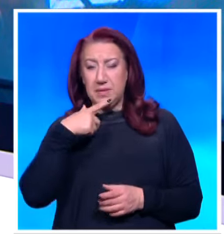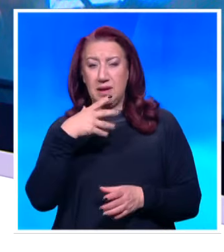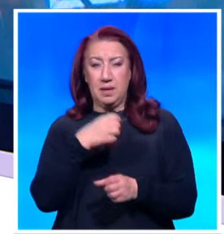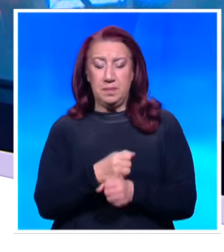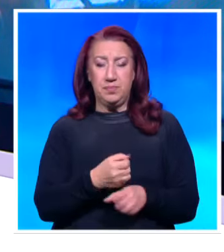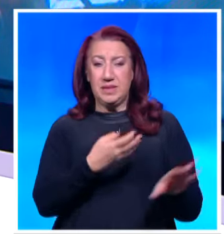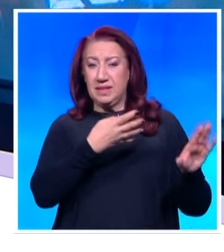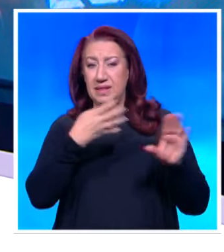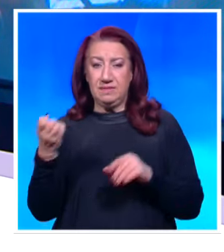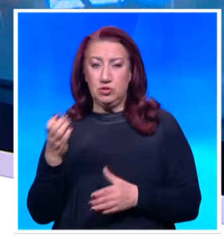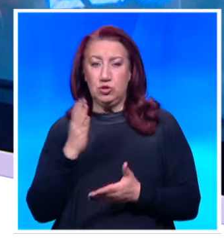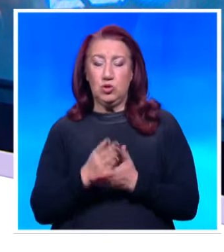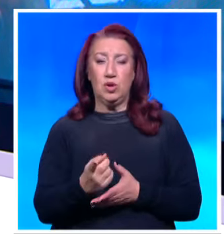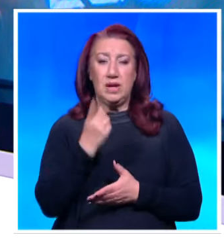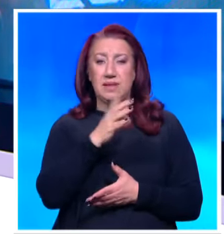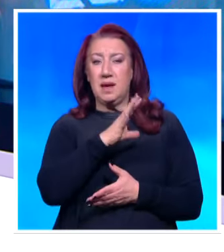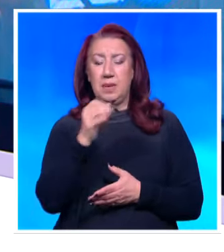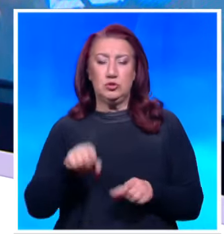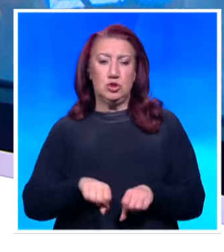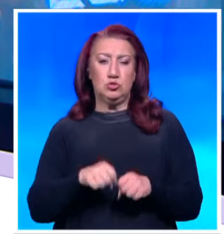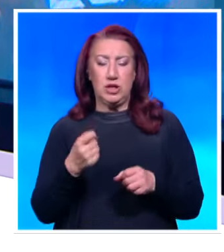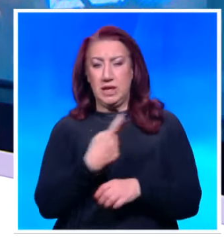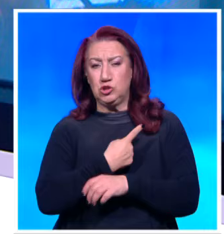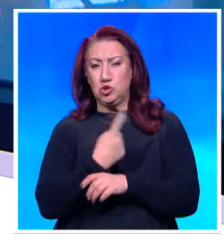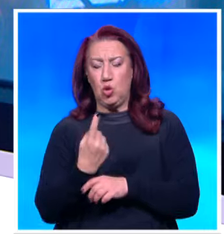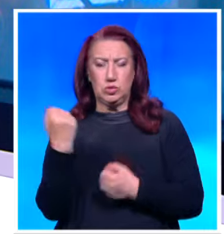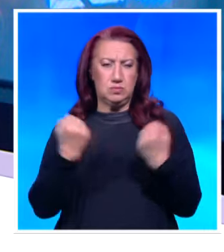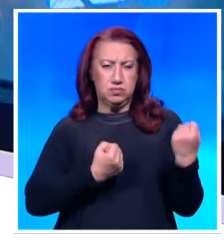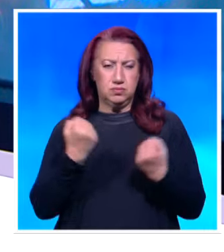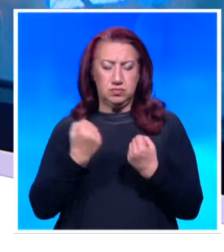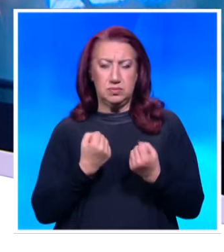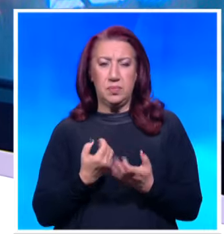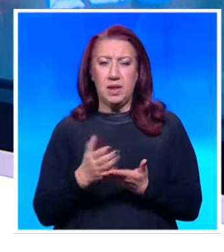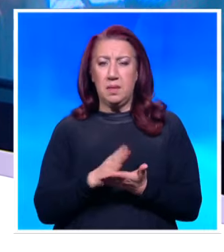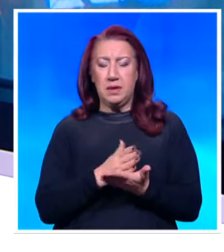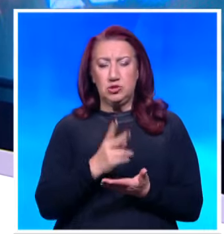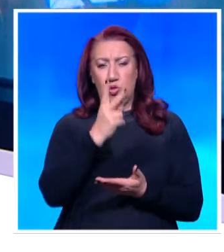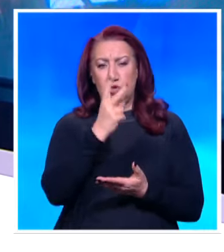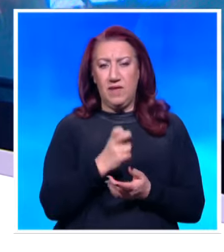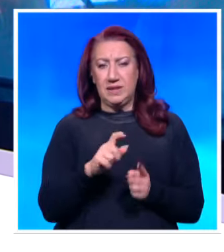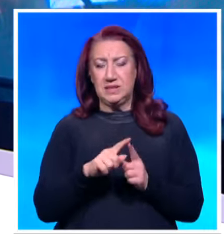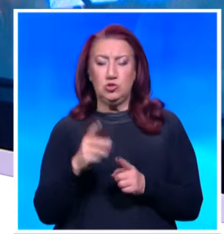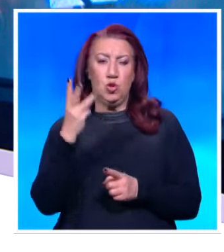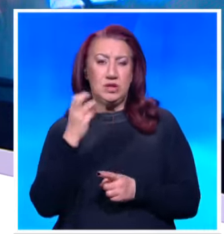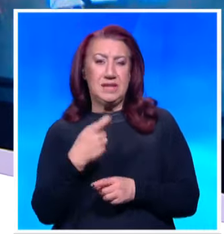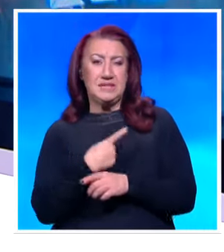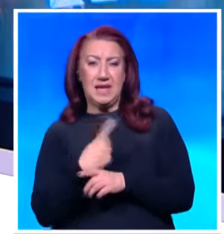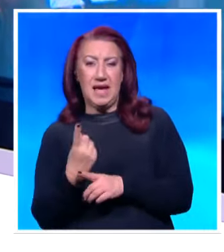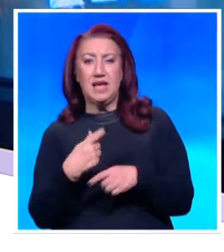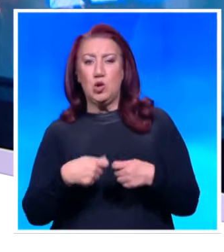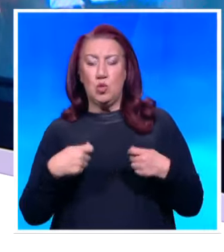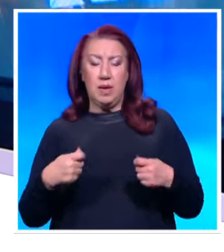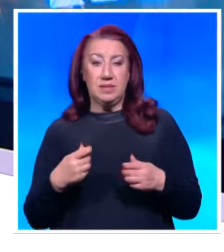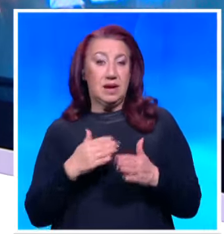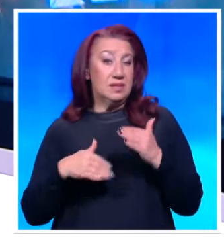и 1500 нарушения на скоростните режими, най-често с между 20 и 30 км над разрешените.